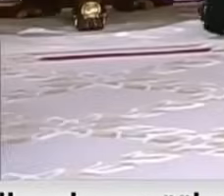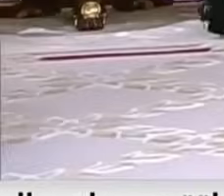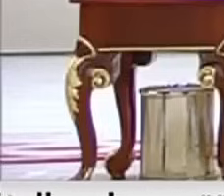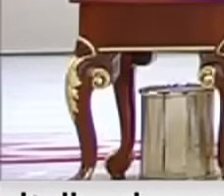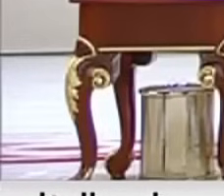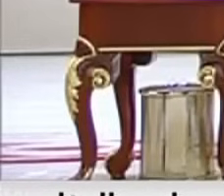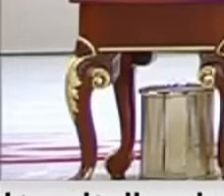الصباح